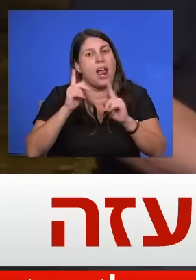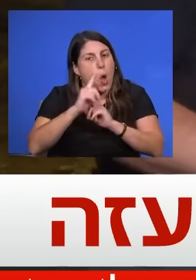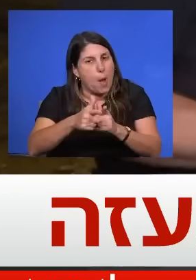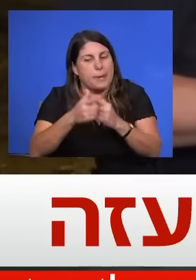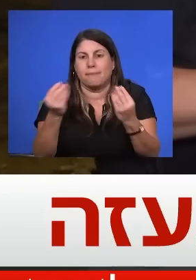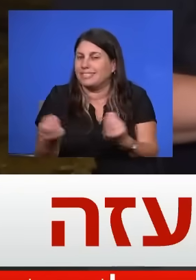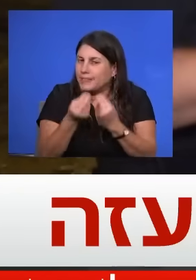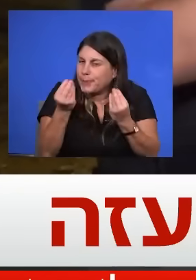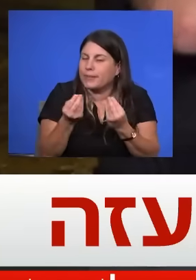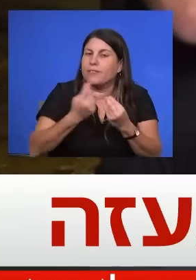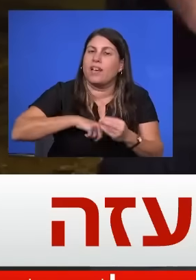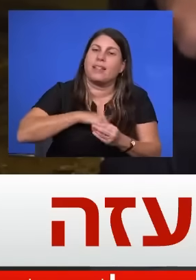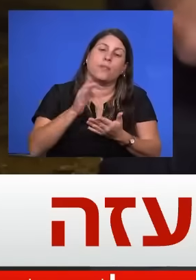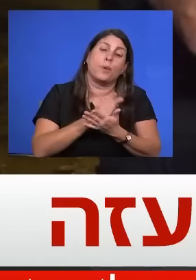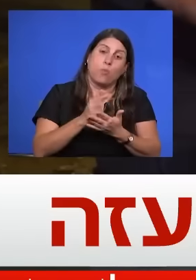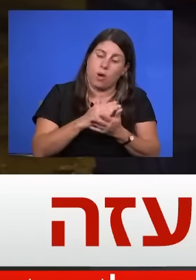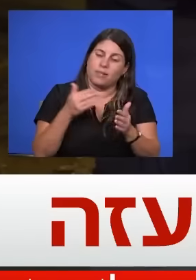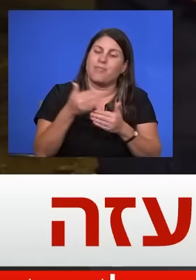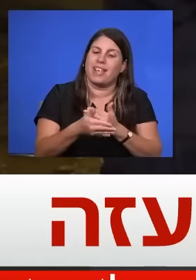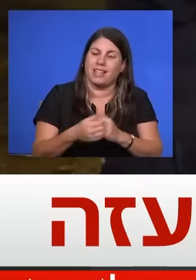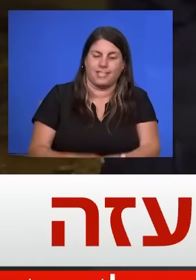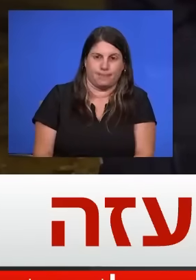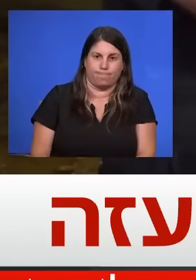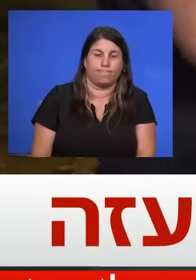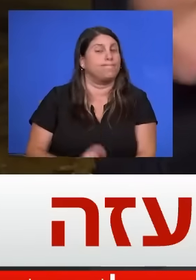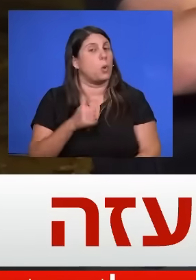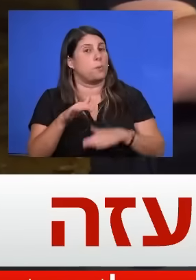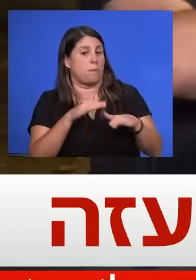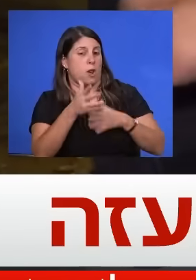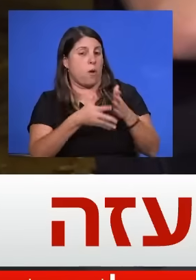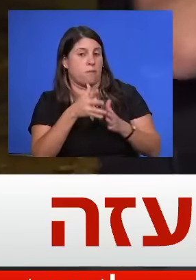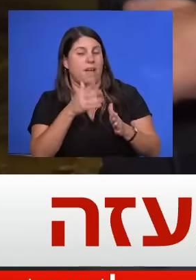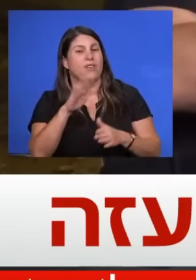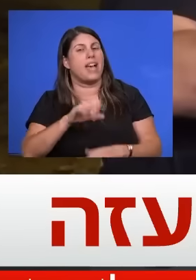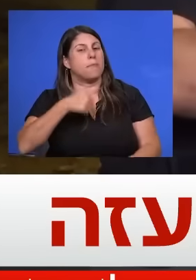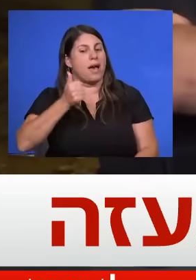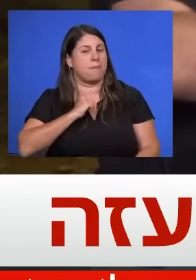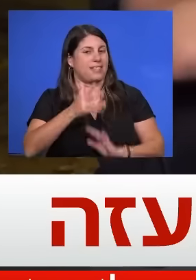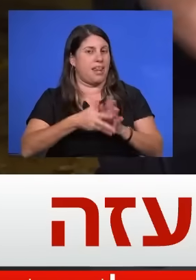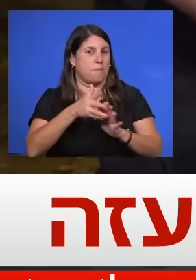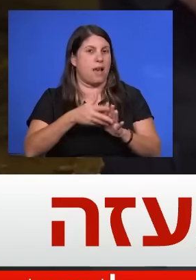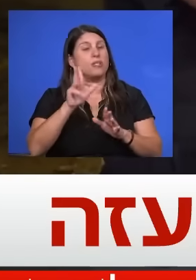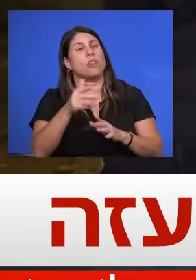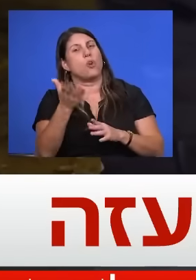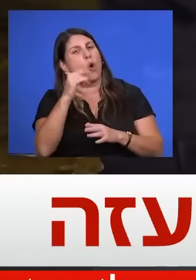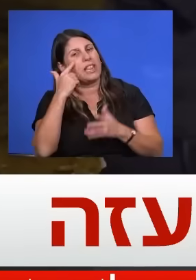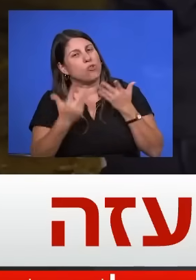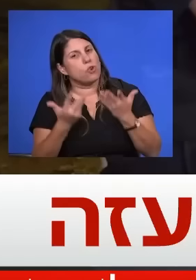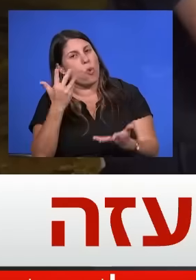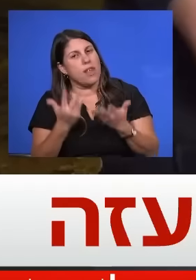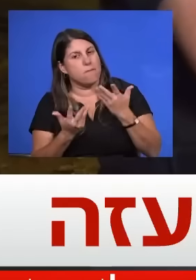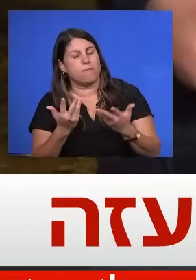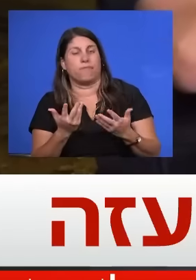ואנחנו מוכנים להיכנס. ראש הממשלה אומר, וגם הרמטכ"ל אמר שהוא היה כאן באזור, שיש עוד שיקולים שהם לאו דווקא